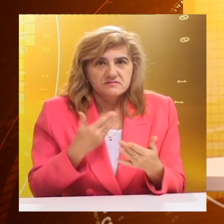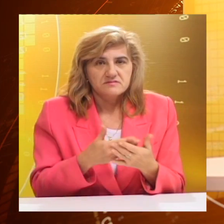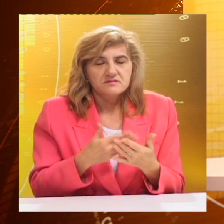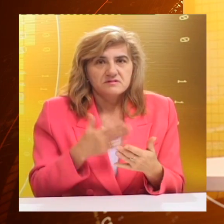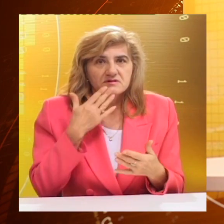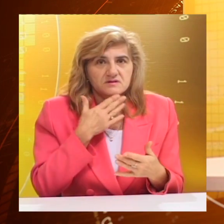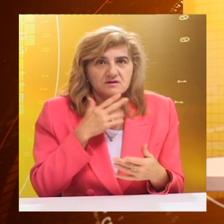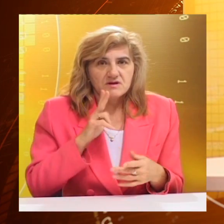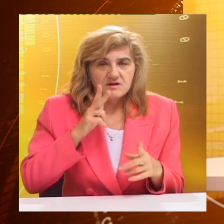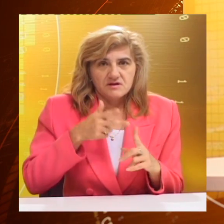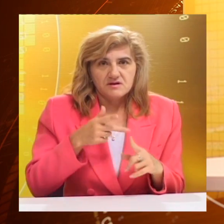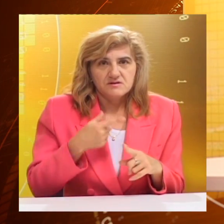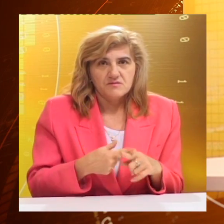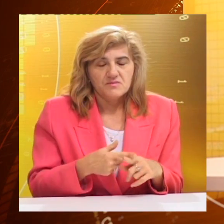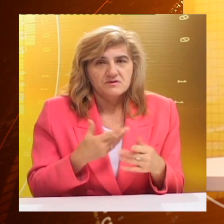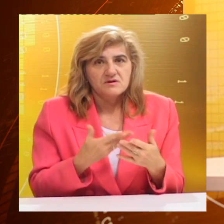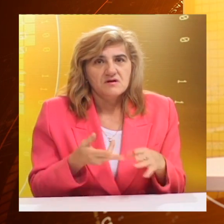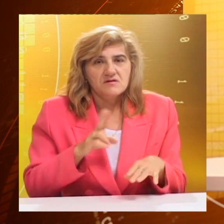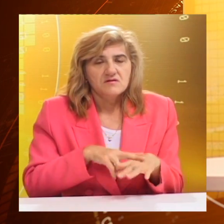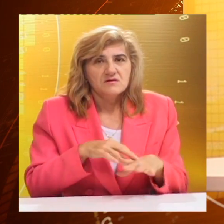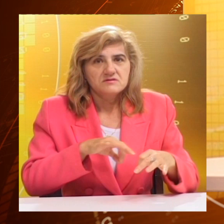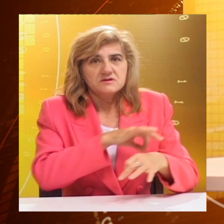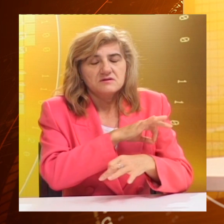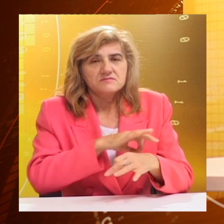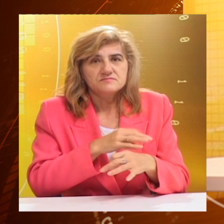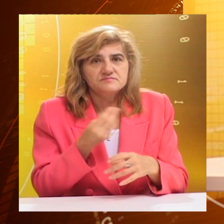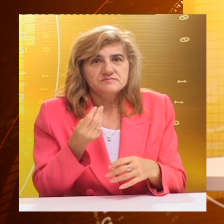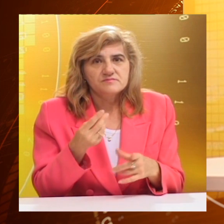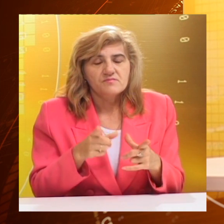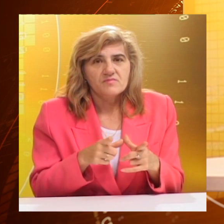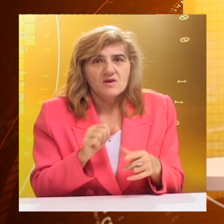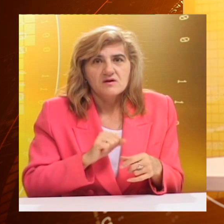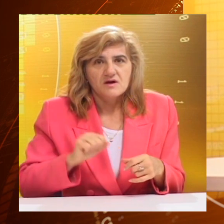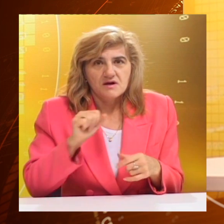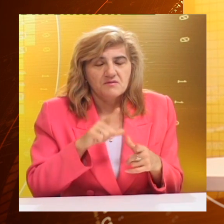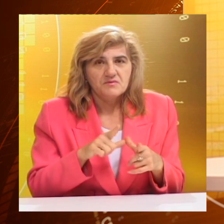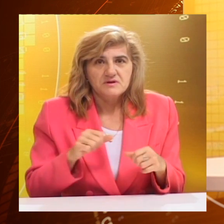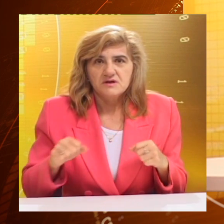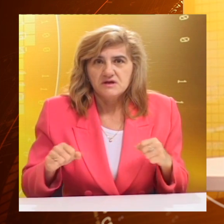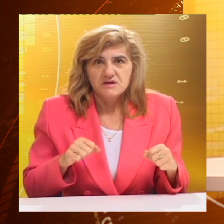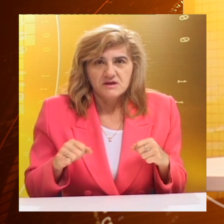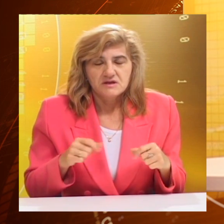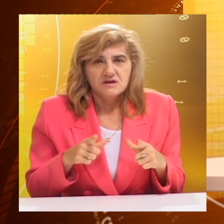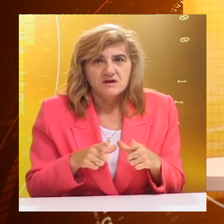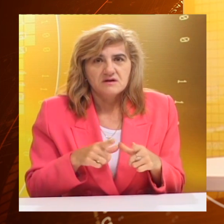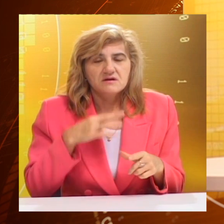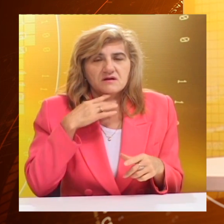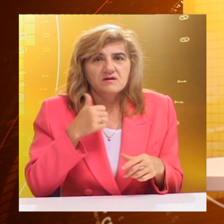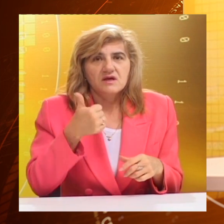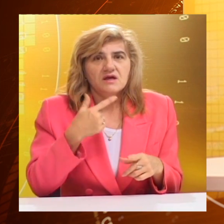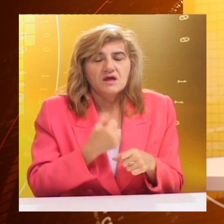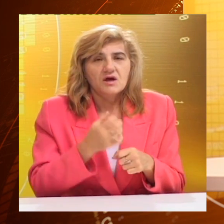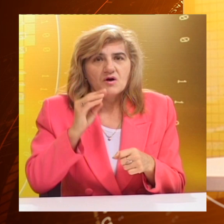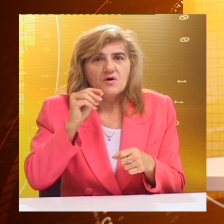Subotički osnovci i srednjoškolci će treći put biti učesnici najvećeg dečijeg muzičkog festivala Srbija u ritmu Evrope. Direktor projekta Srbija u